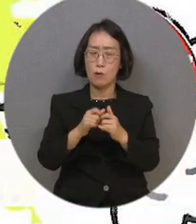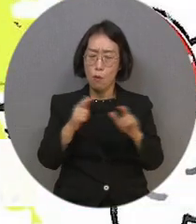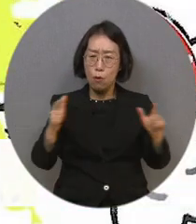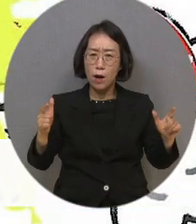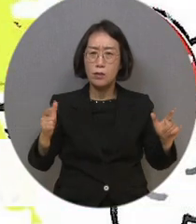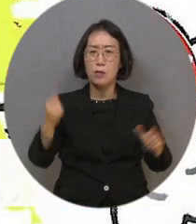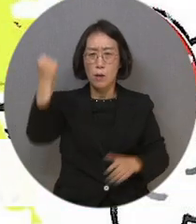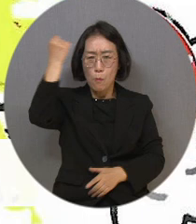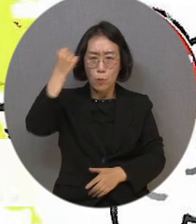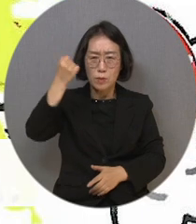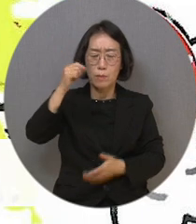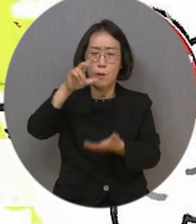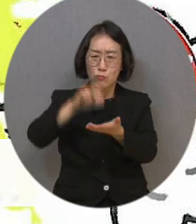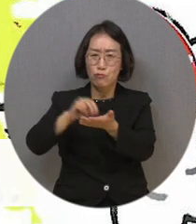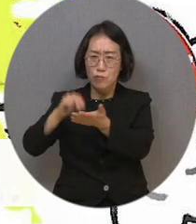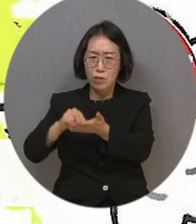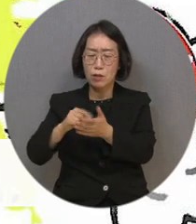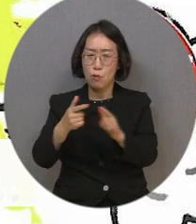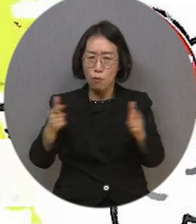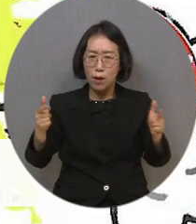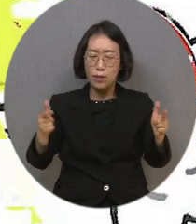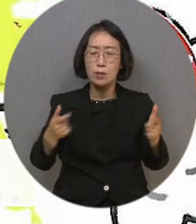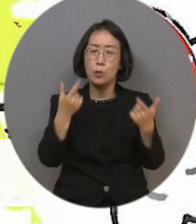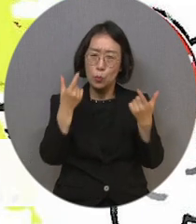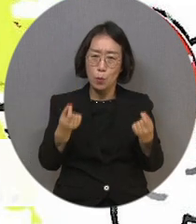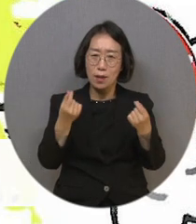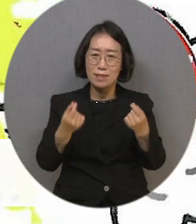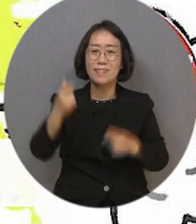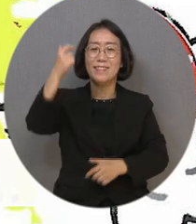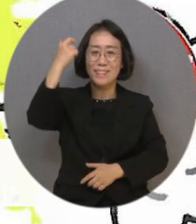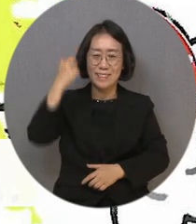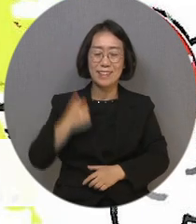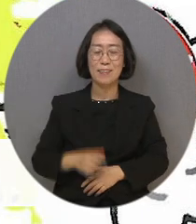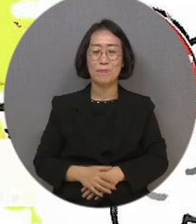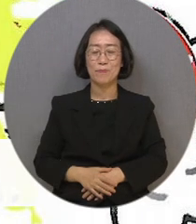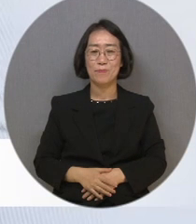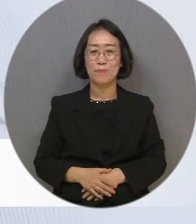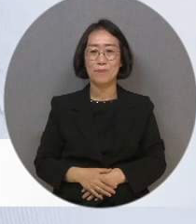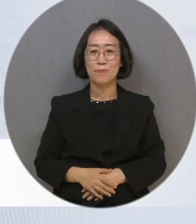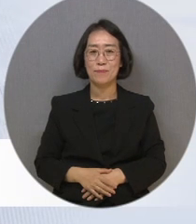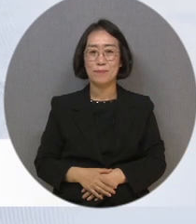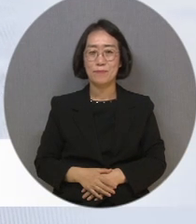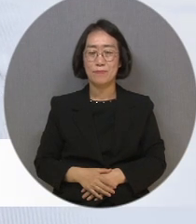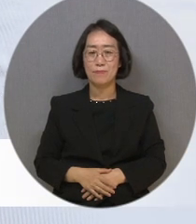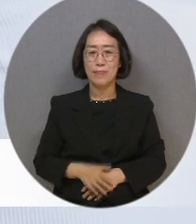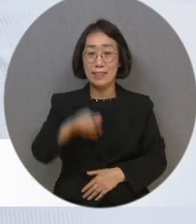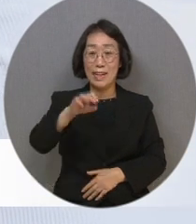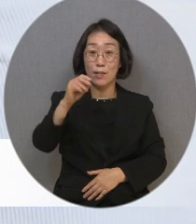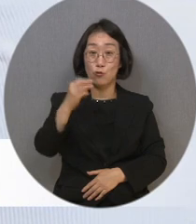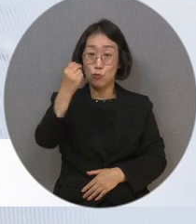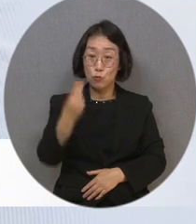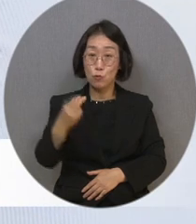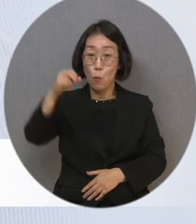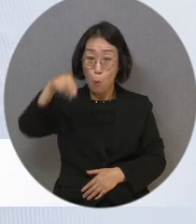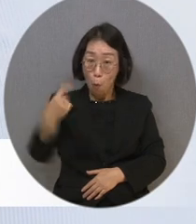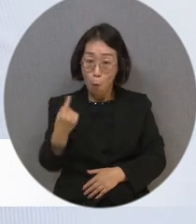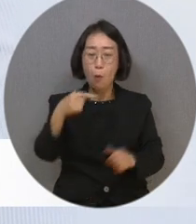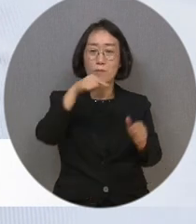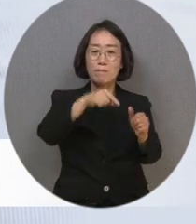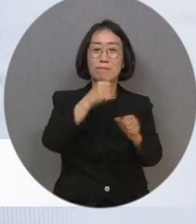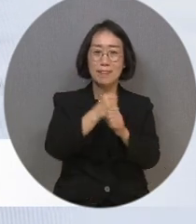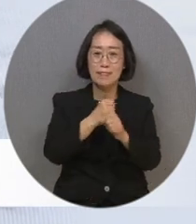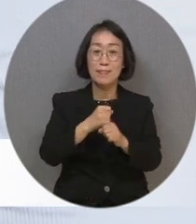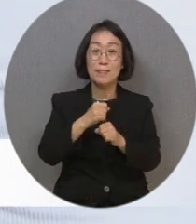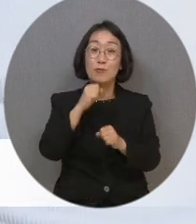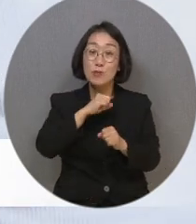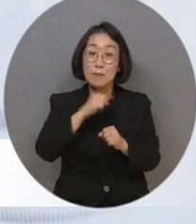복잡하게 얽힌 모순적 상황들을 보여주고 있는 것 같습니다. 장리호 작가의 개인적인 취향과 맞물린